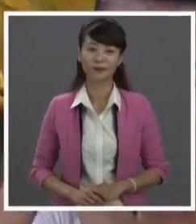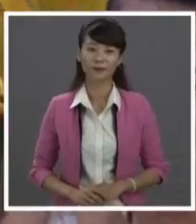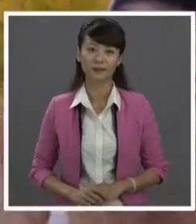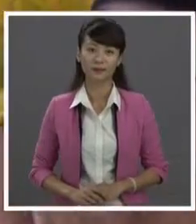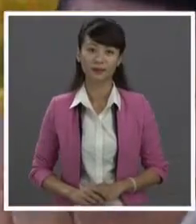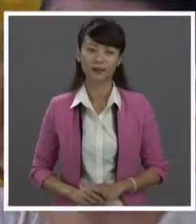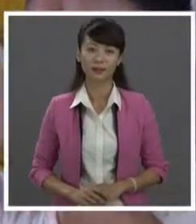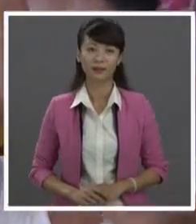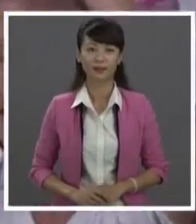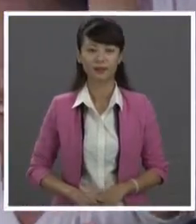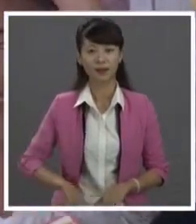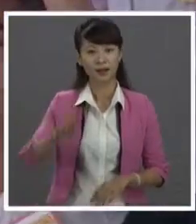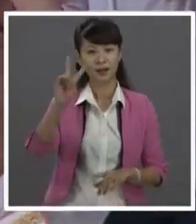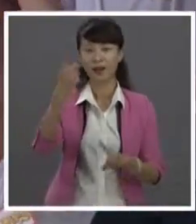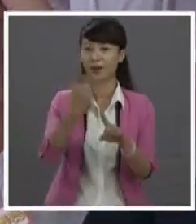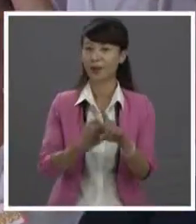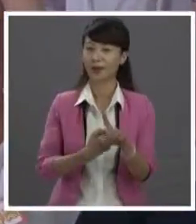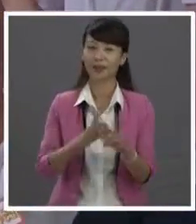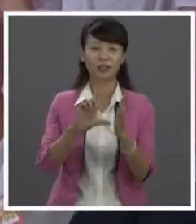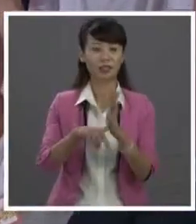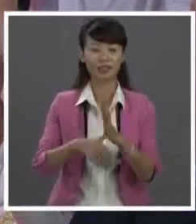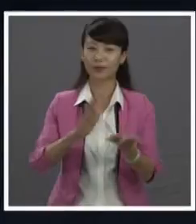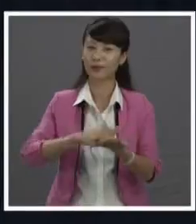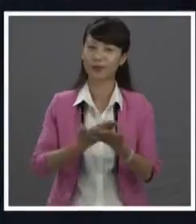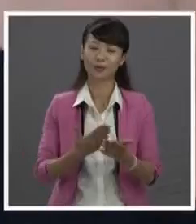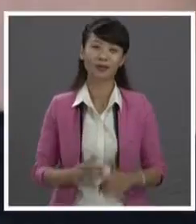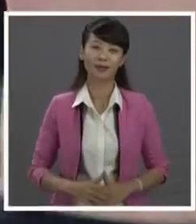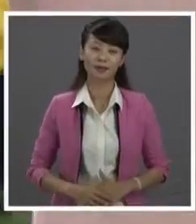哇，这是两个月，短短两个月之后，哇，